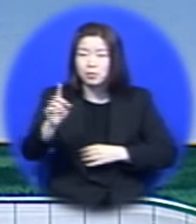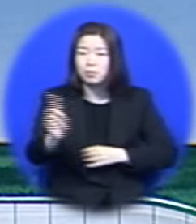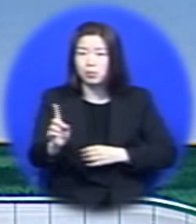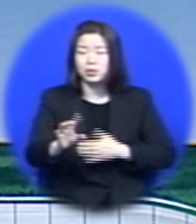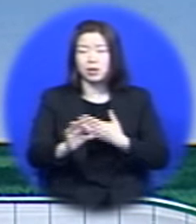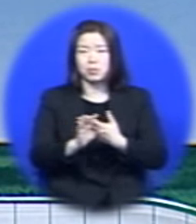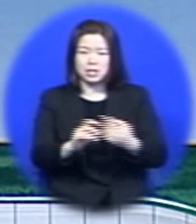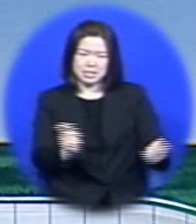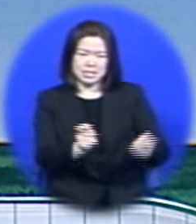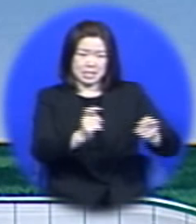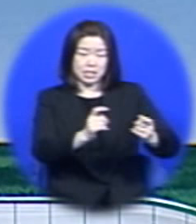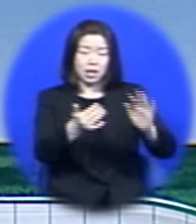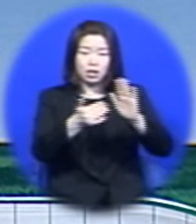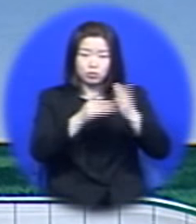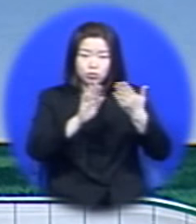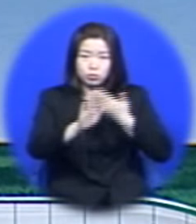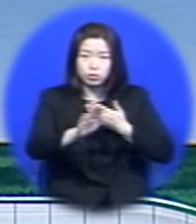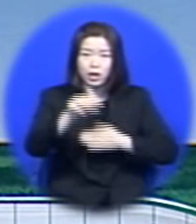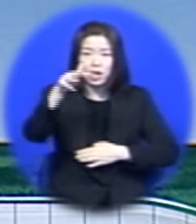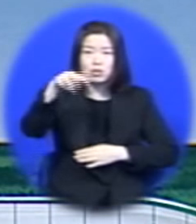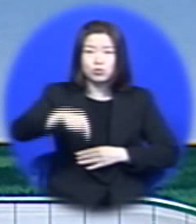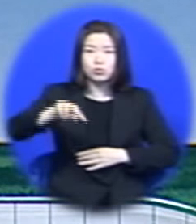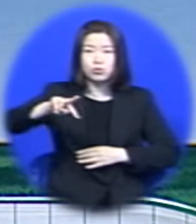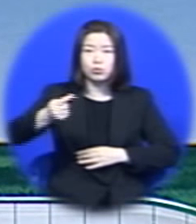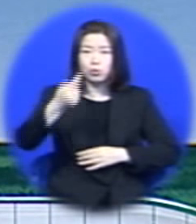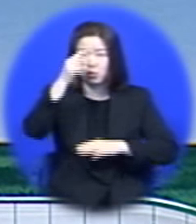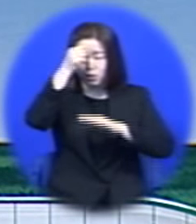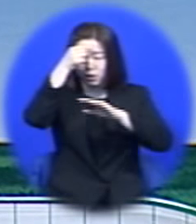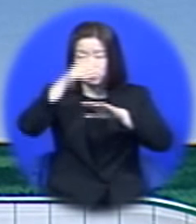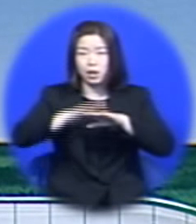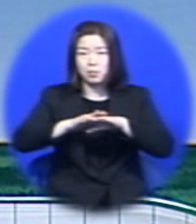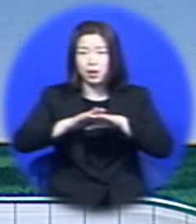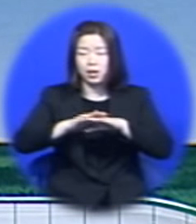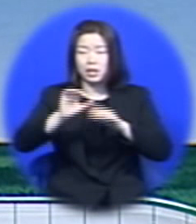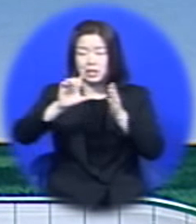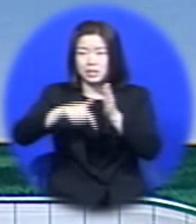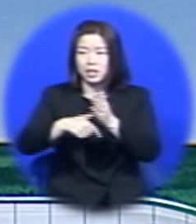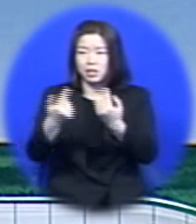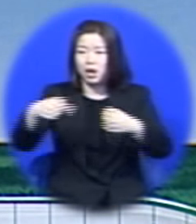추도예배 순서가 되니까 다 같이 찬송을 부르는 겁니다.